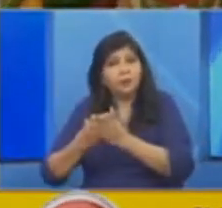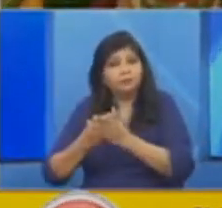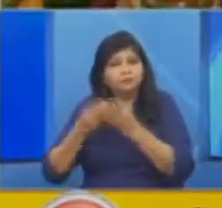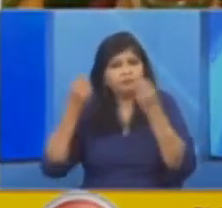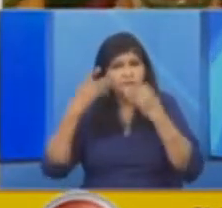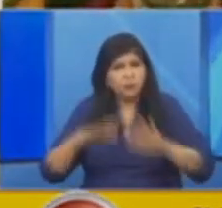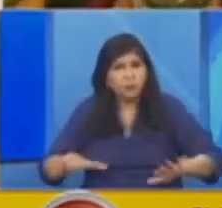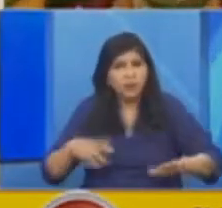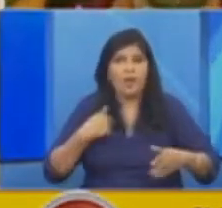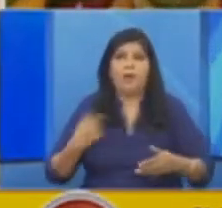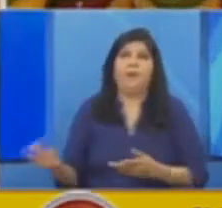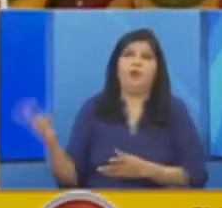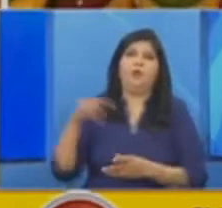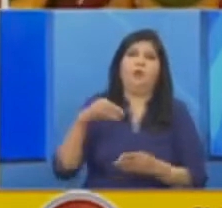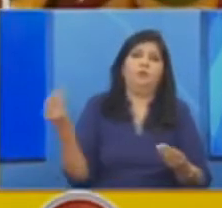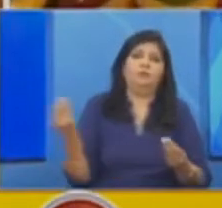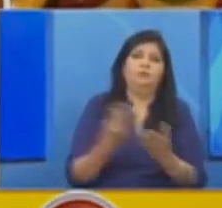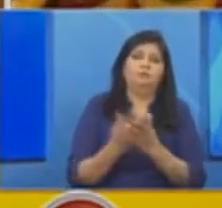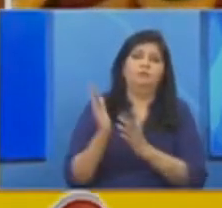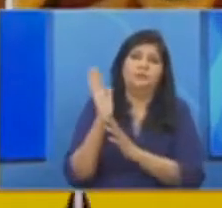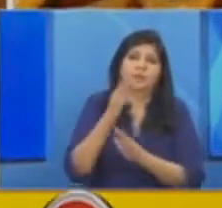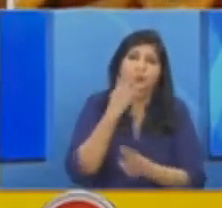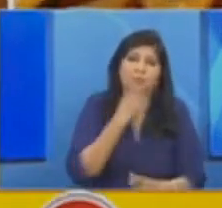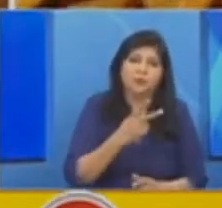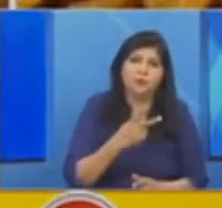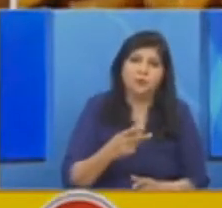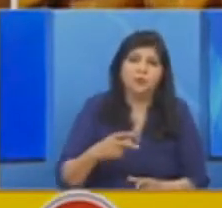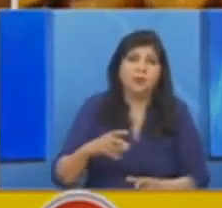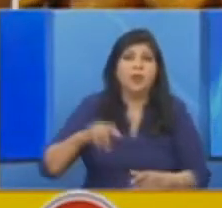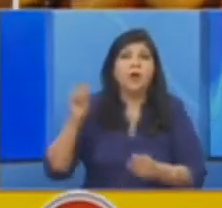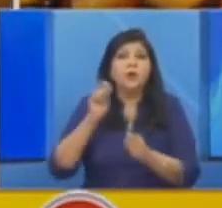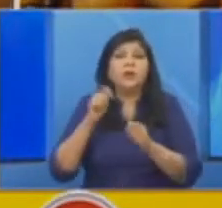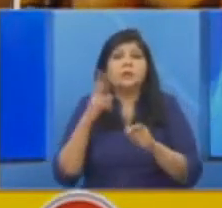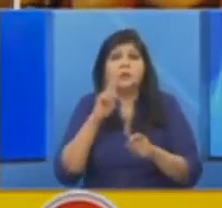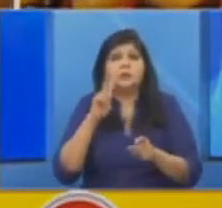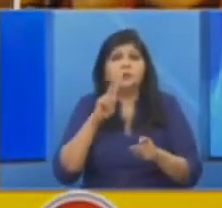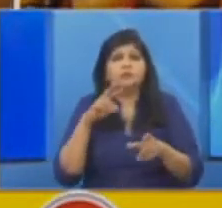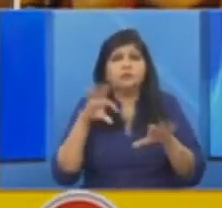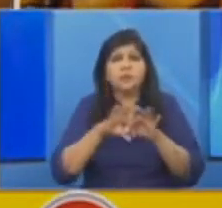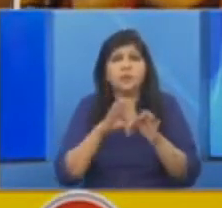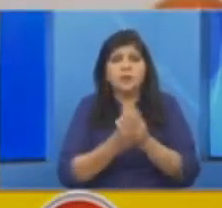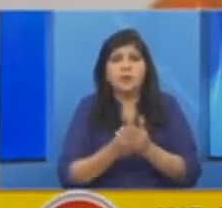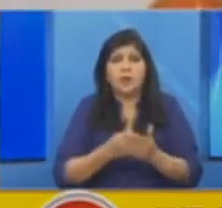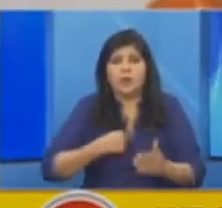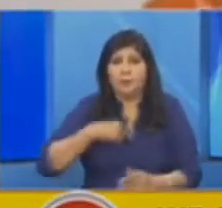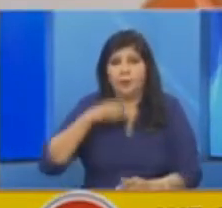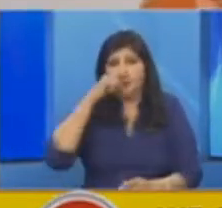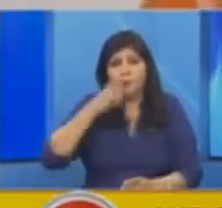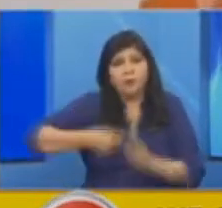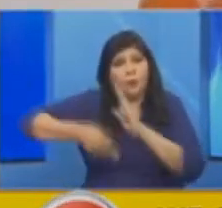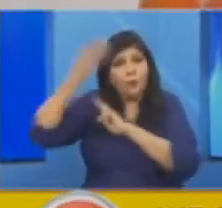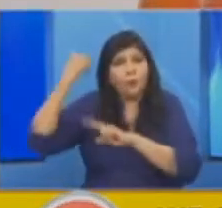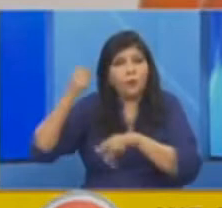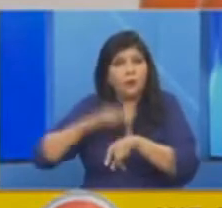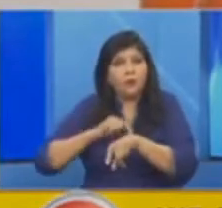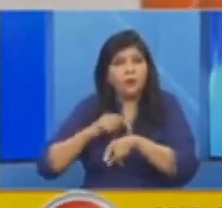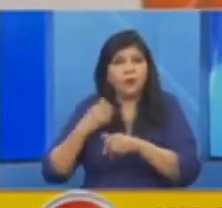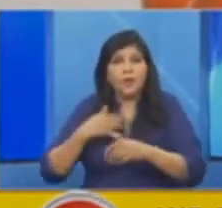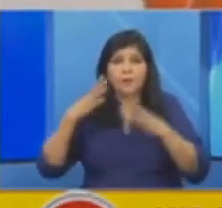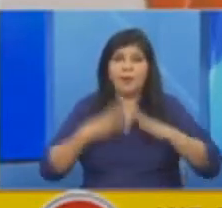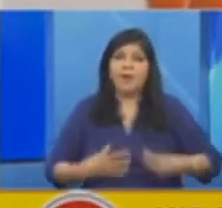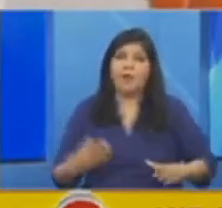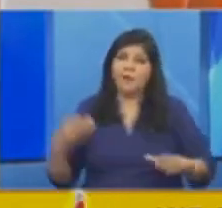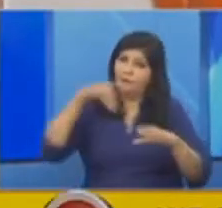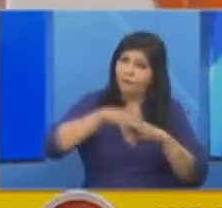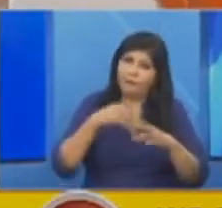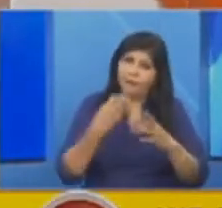दिया है खिलोनों के साथ हम दो चीजे कर सकते हैं अपने गवरव शाली अतीत को अपने जीवन में फिर से